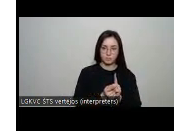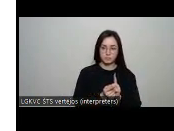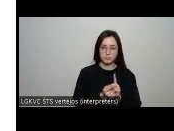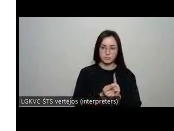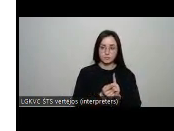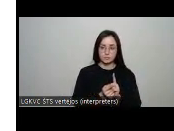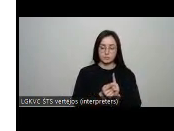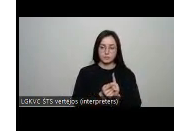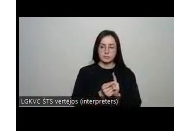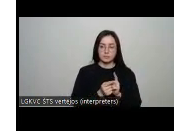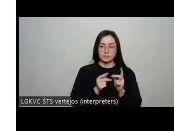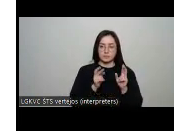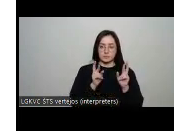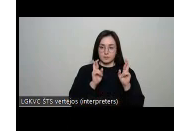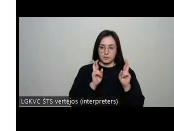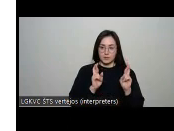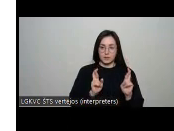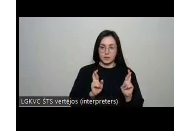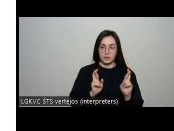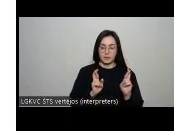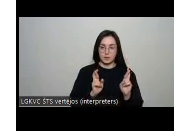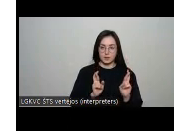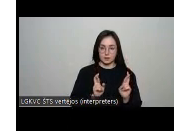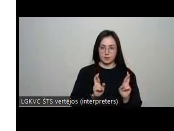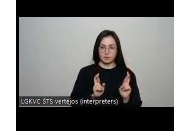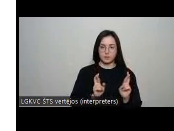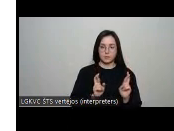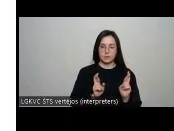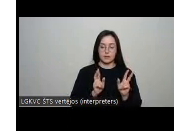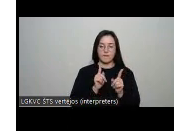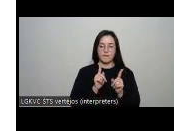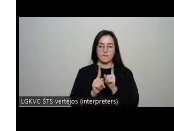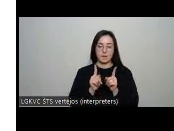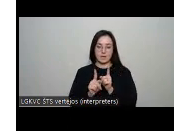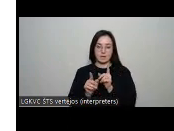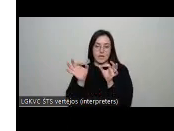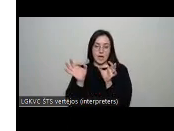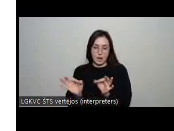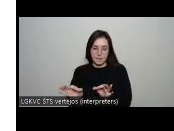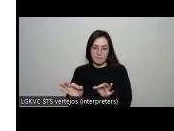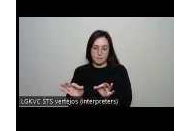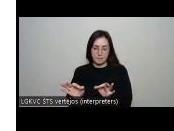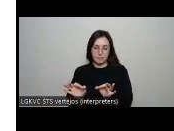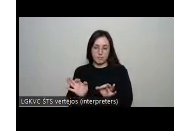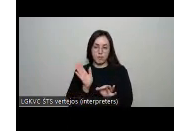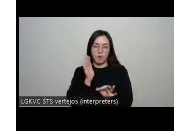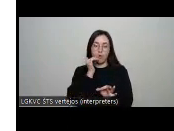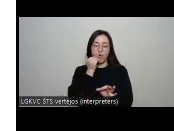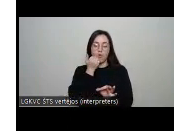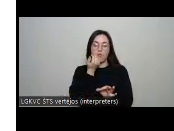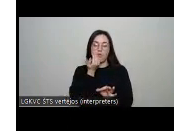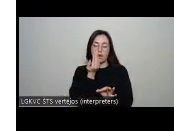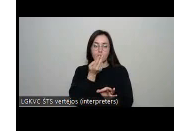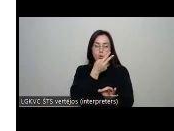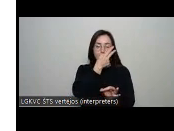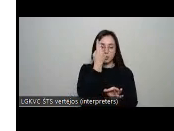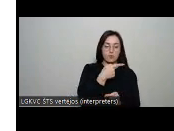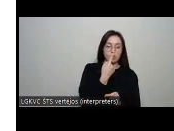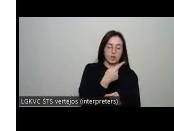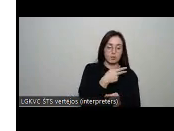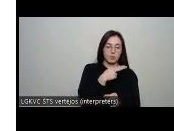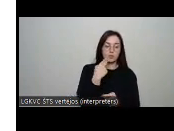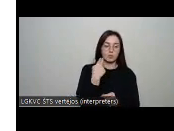Ir tikimės, kad vertimas yra teisingas, o vėliau iš lietuvių kalbos vėl versta